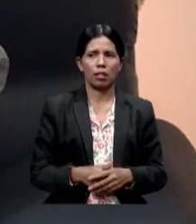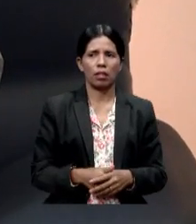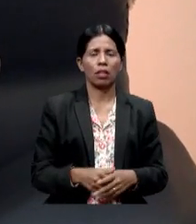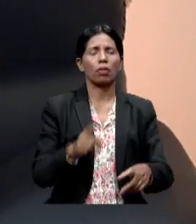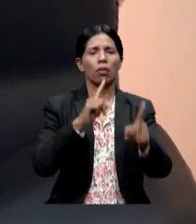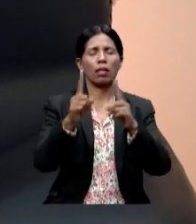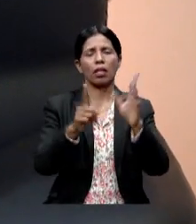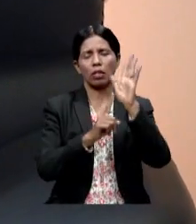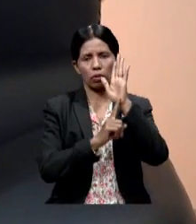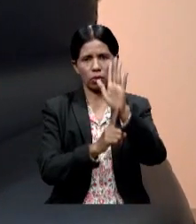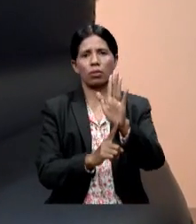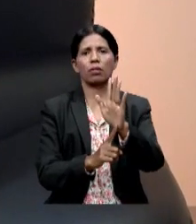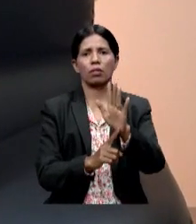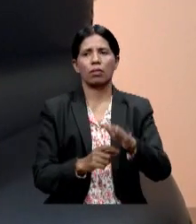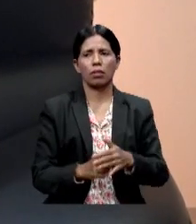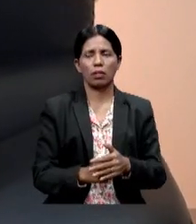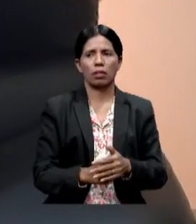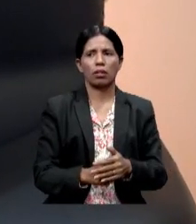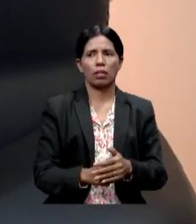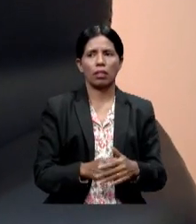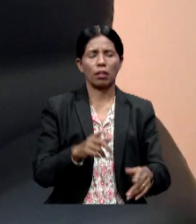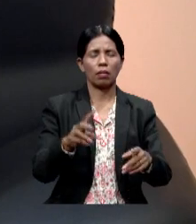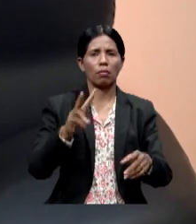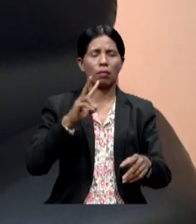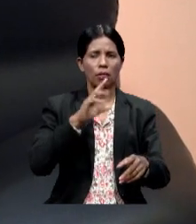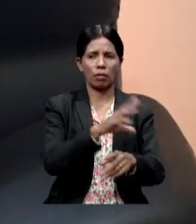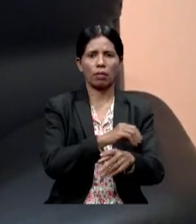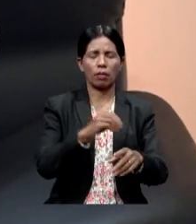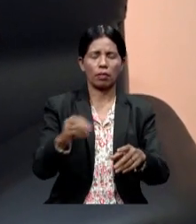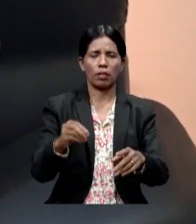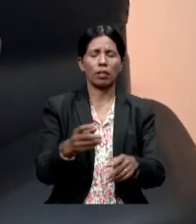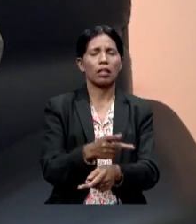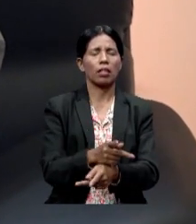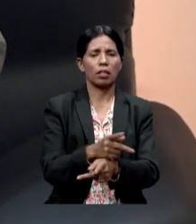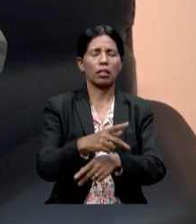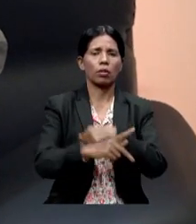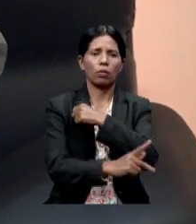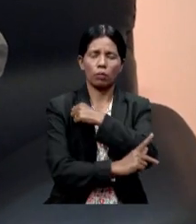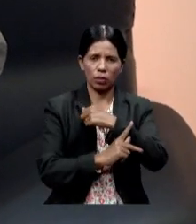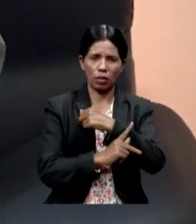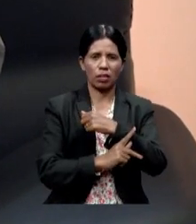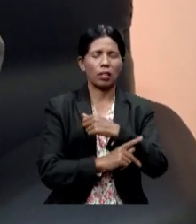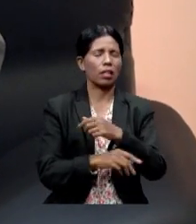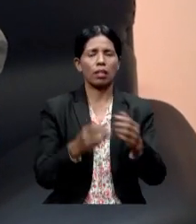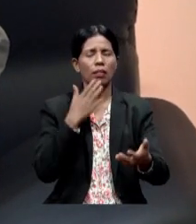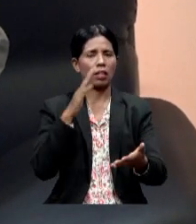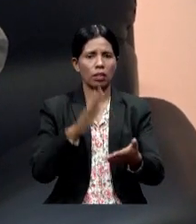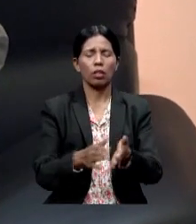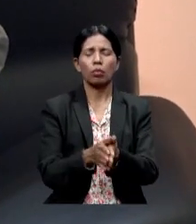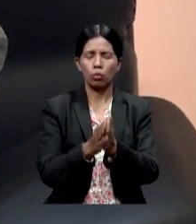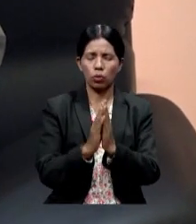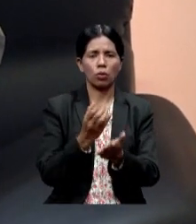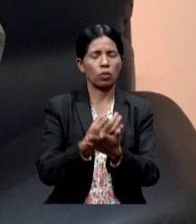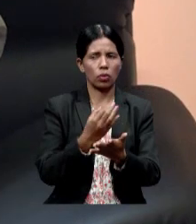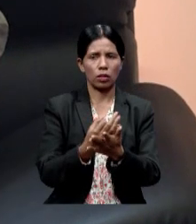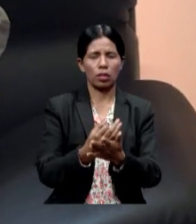sai buat sarne, para mora sarne, mora ide de corrupção, ne mora sida, exige orsa mosimi,